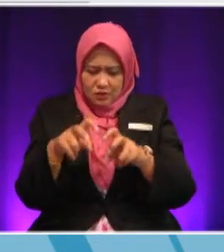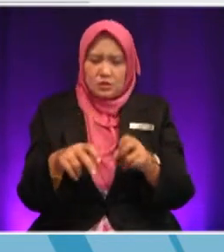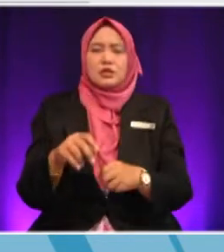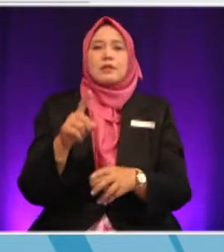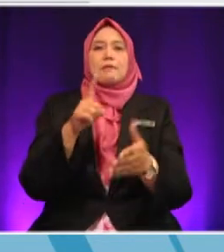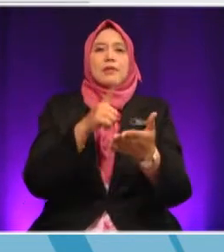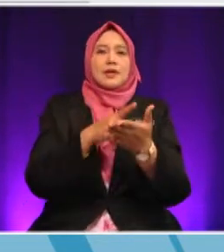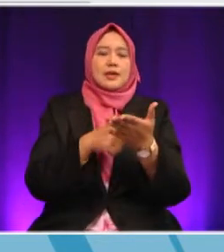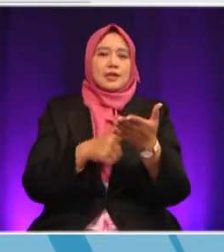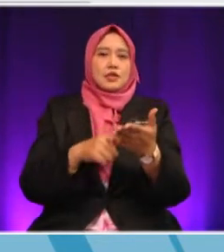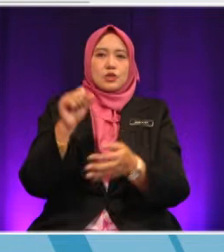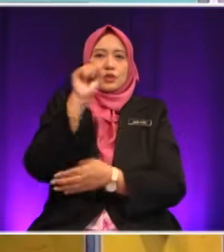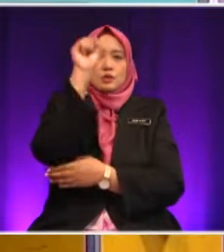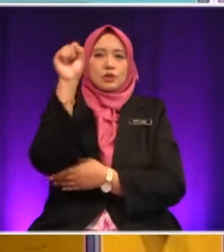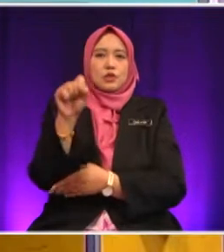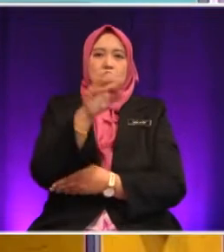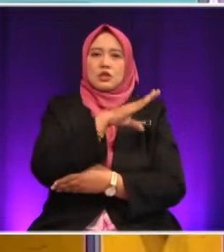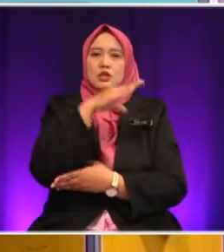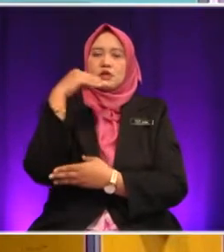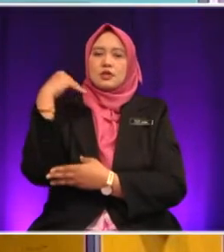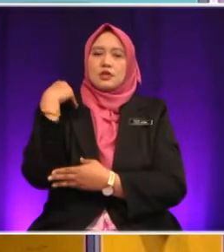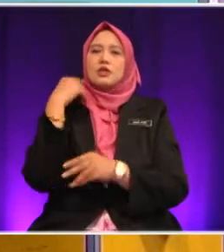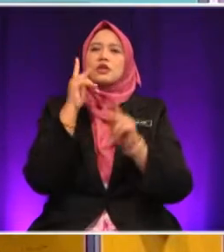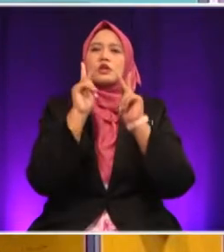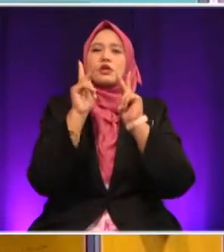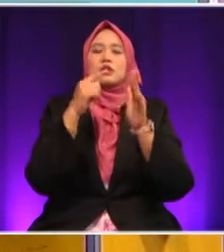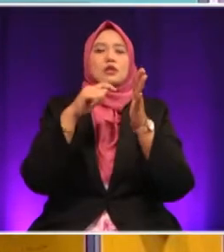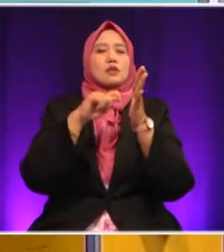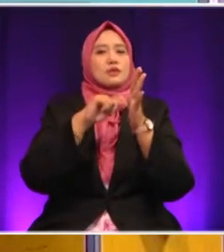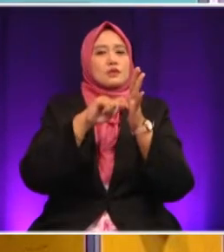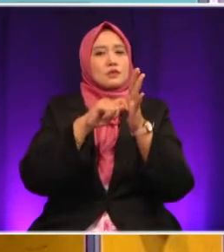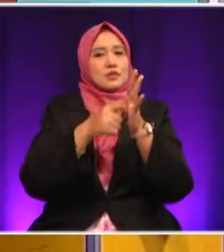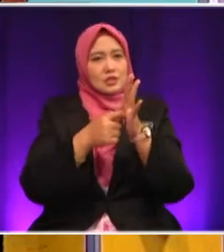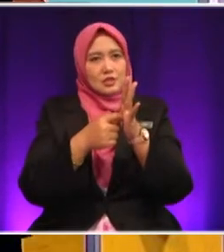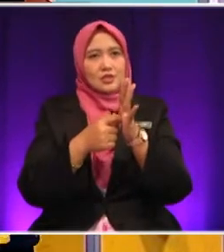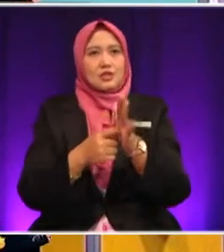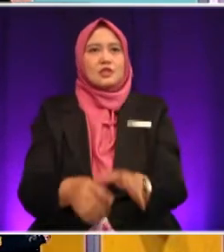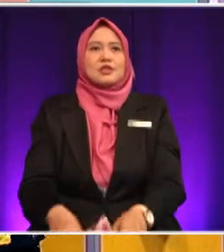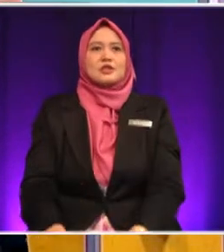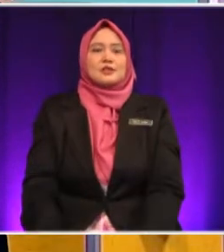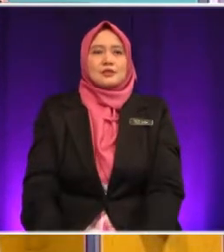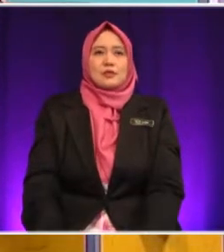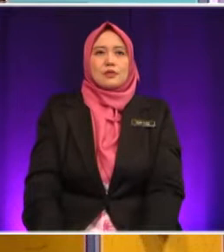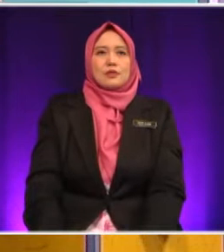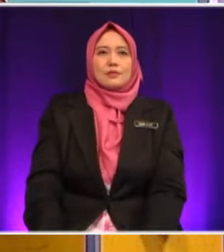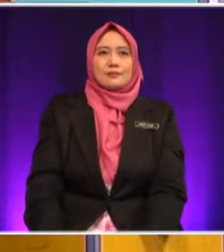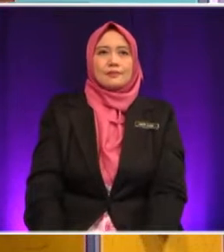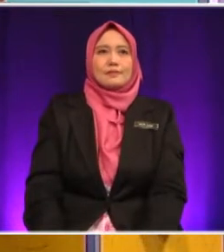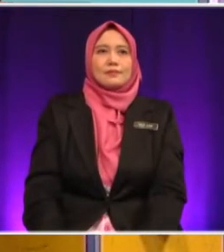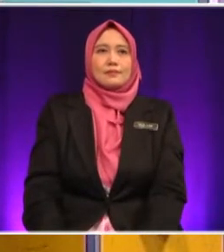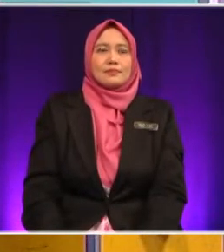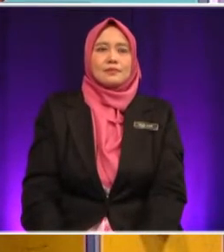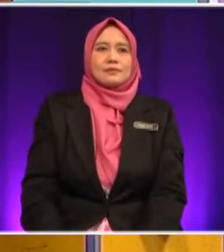isi tuh apa tuh isinya karena tembakau mudah tapi kita hilang maka jadi kita jangan tembak Baca betul-betul